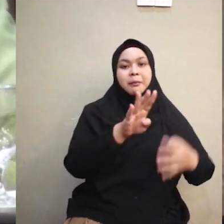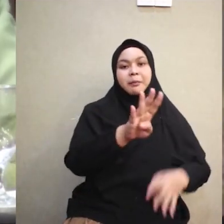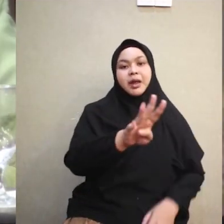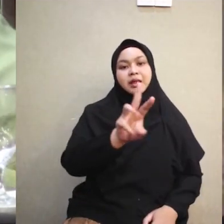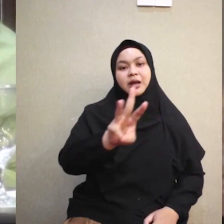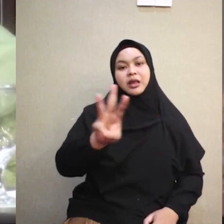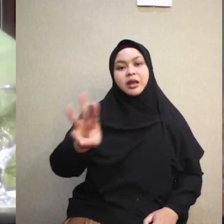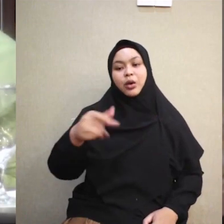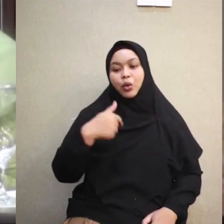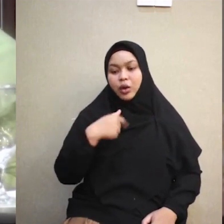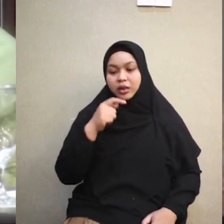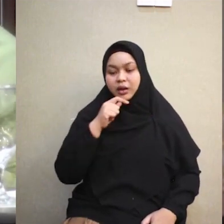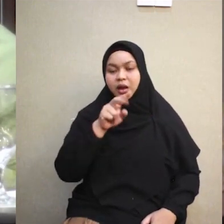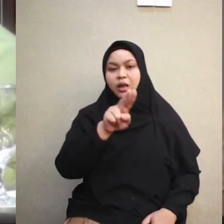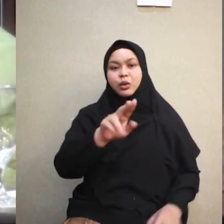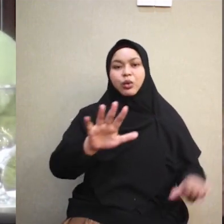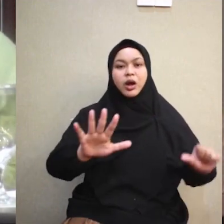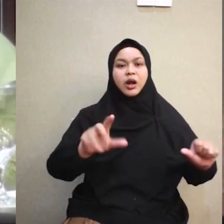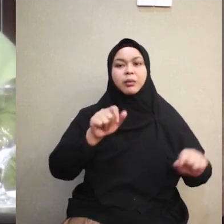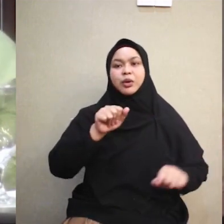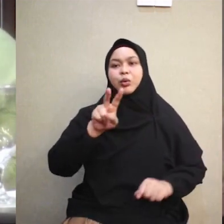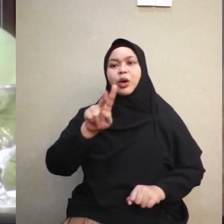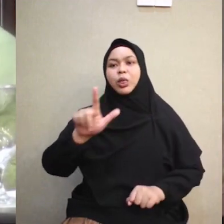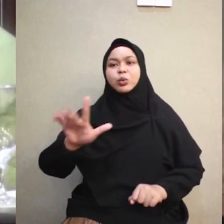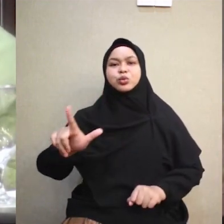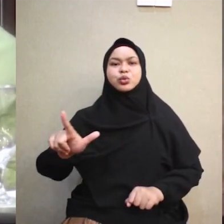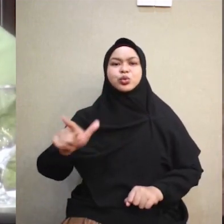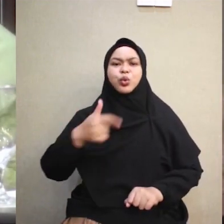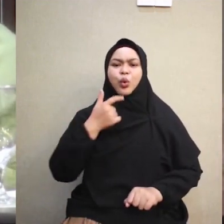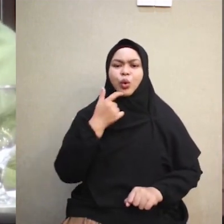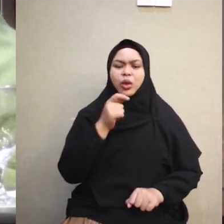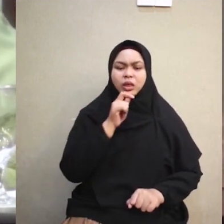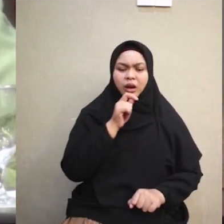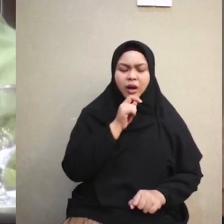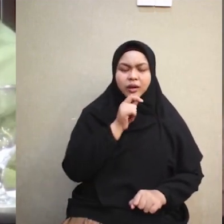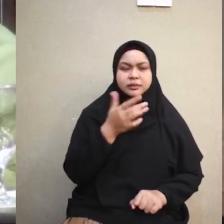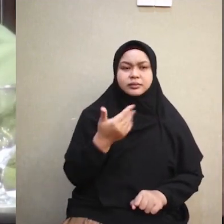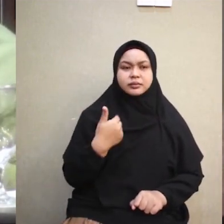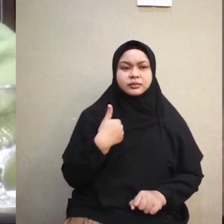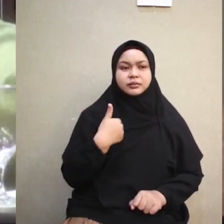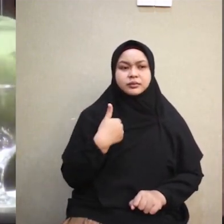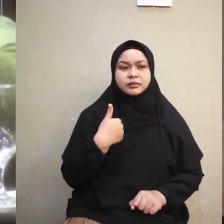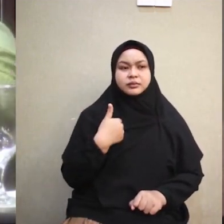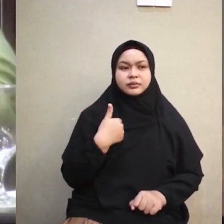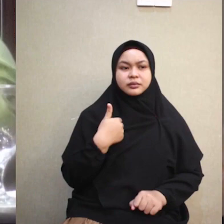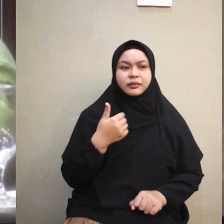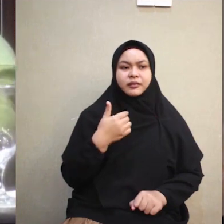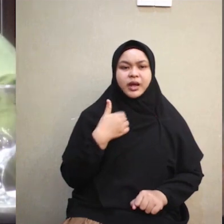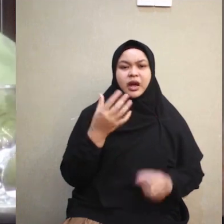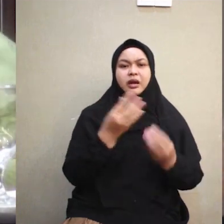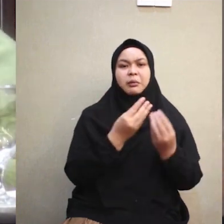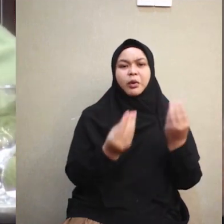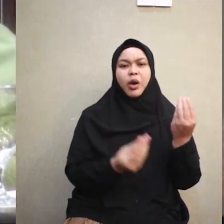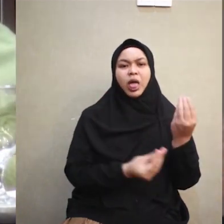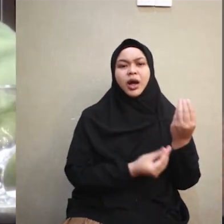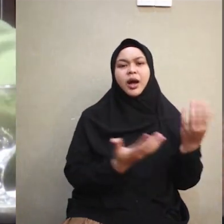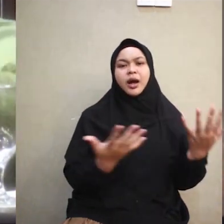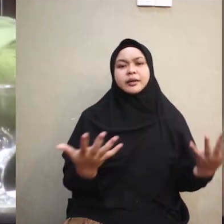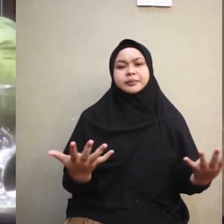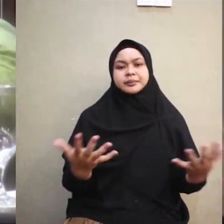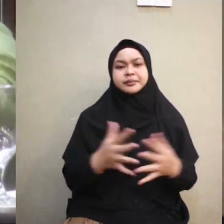ada 26 ada 27 Ternyata apa namanya ada perwalian gitu kemudian